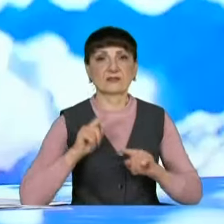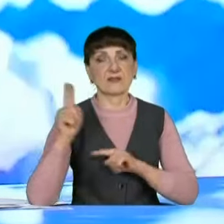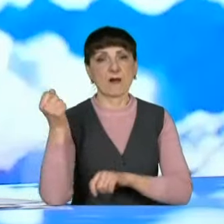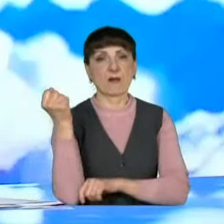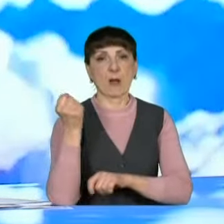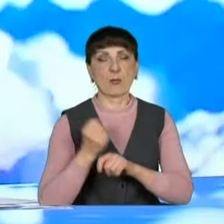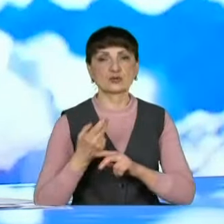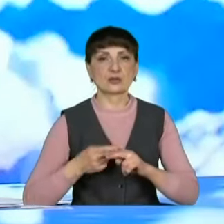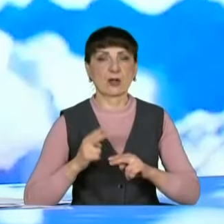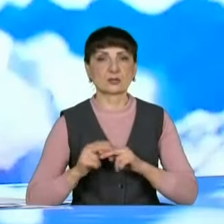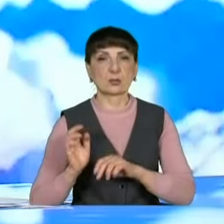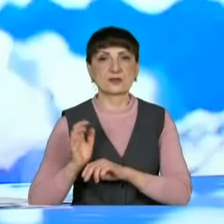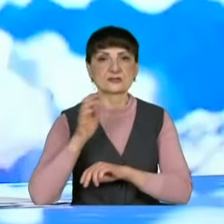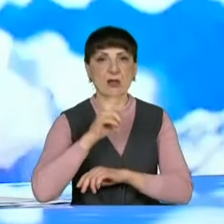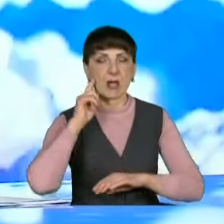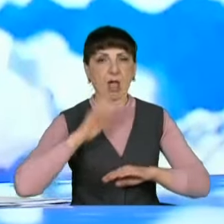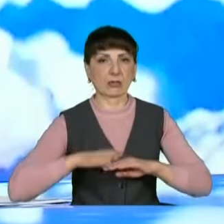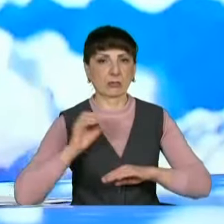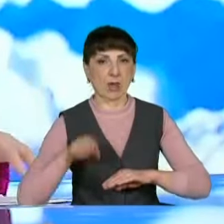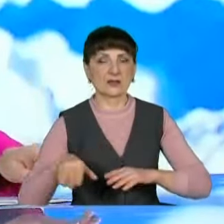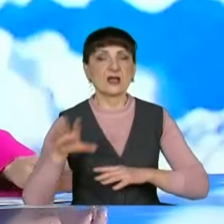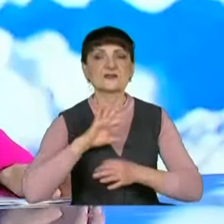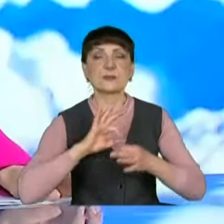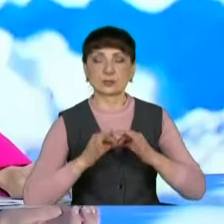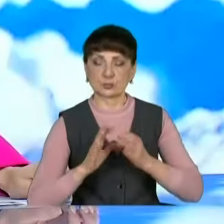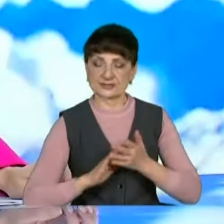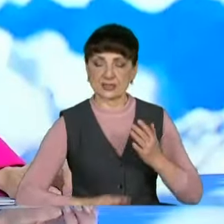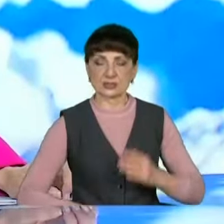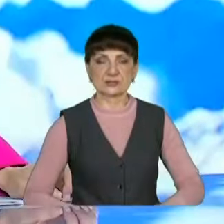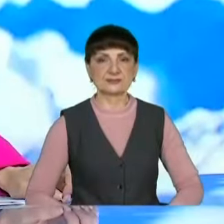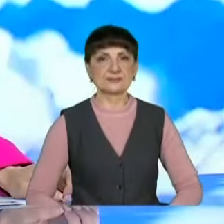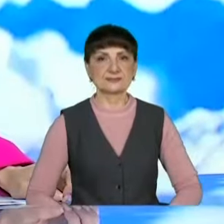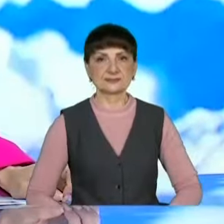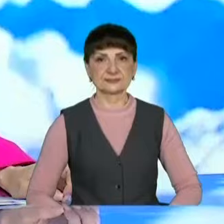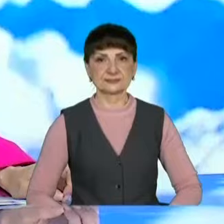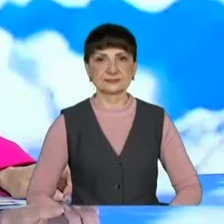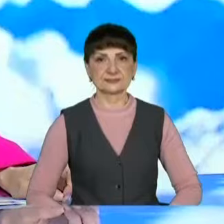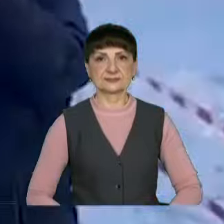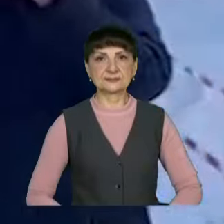рабочих, которых прислал акимат. Все подробности у Адель Акжаркеновой.